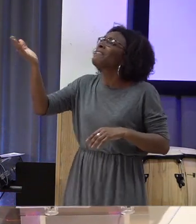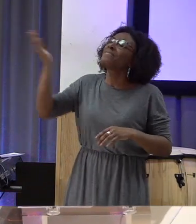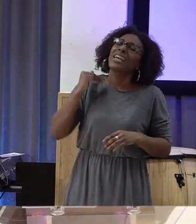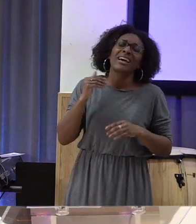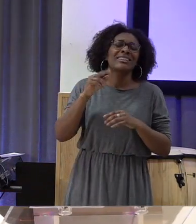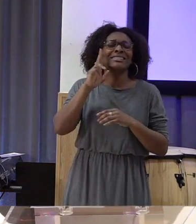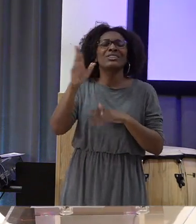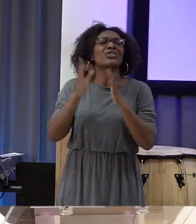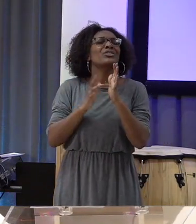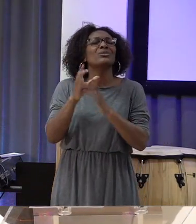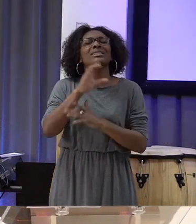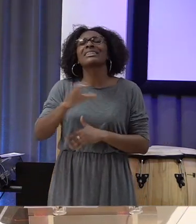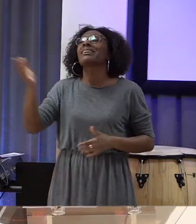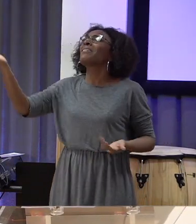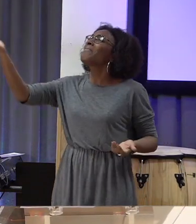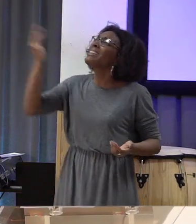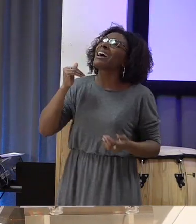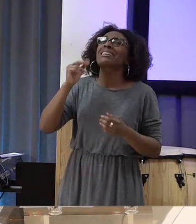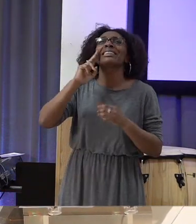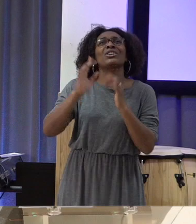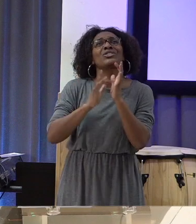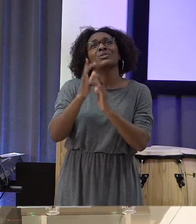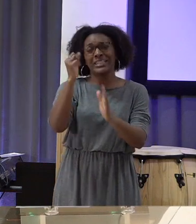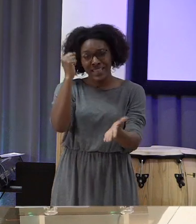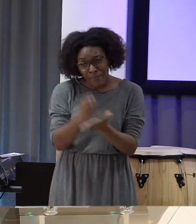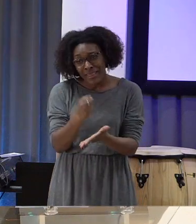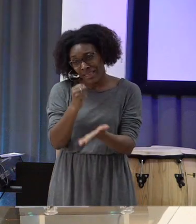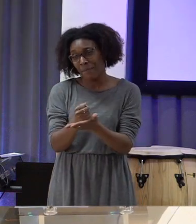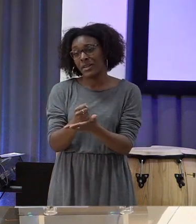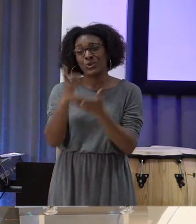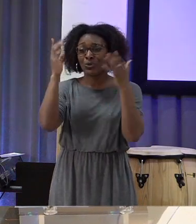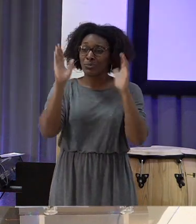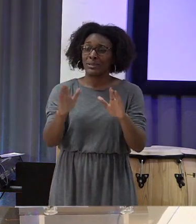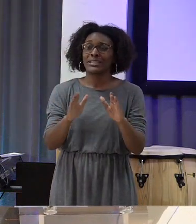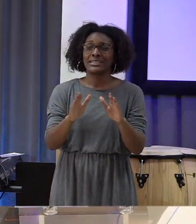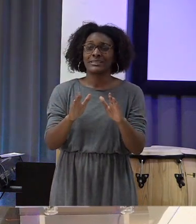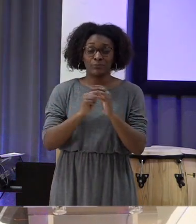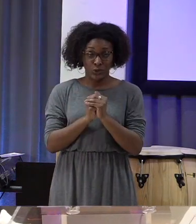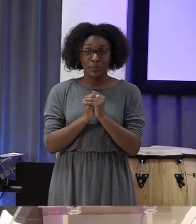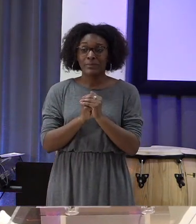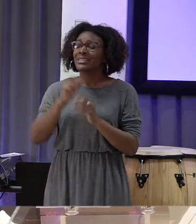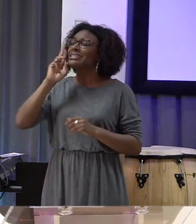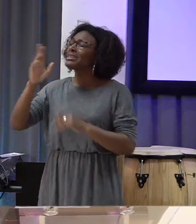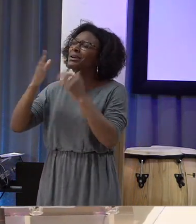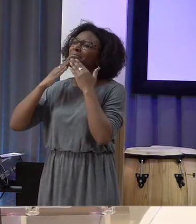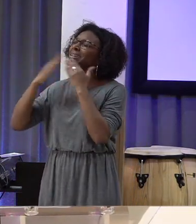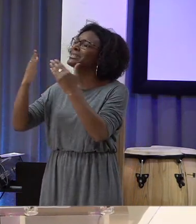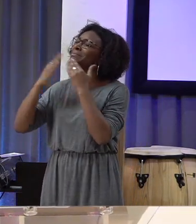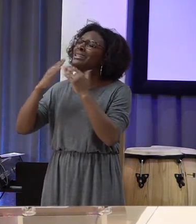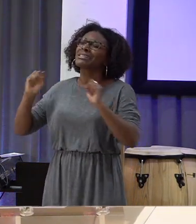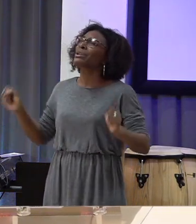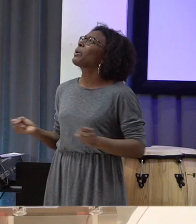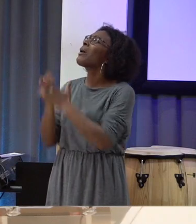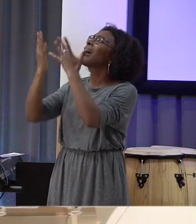viens. Amen. Soyez bénis. Seigneur, je te dis merci. Je te donne toute la